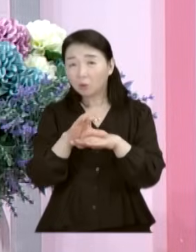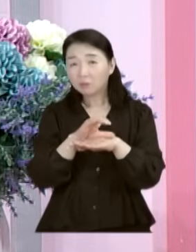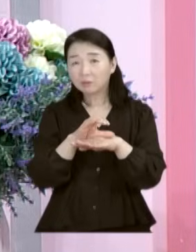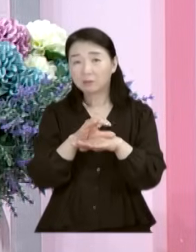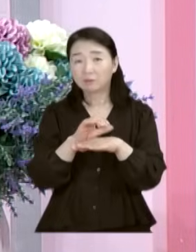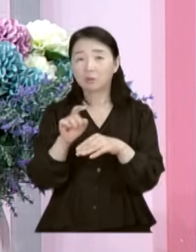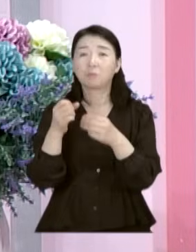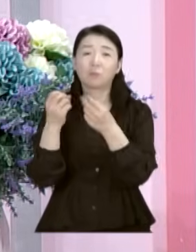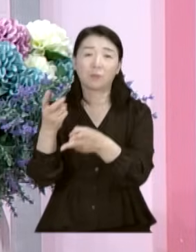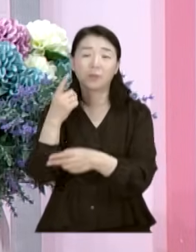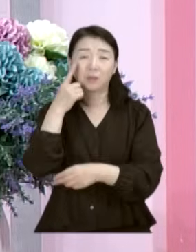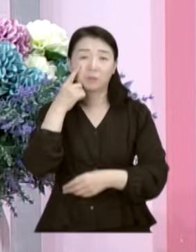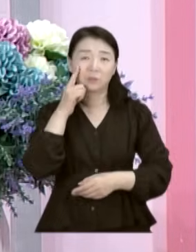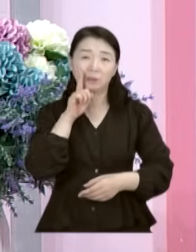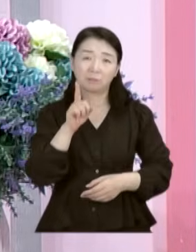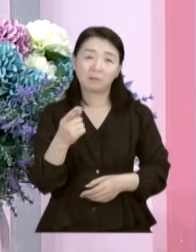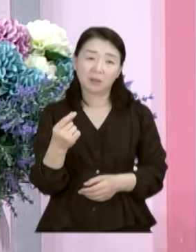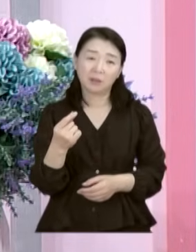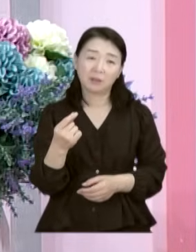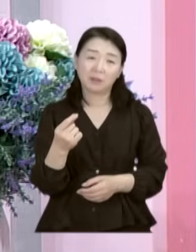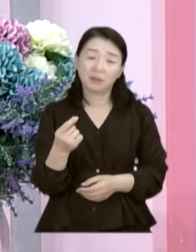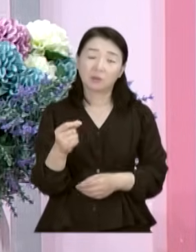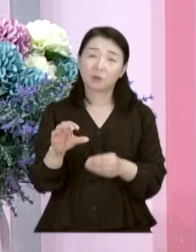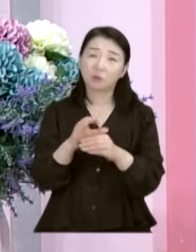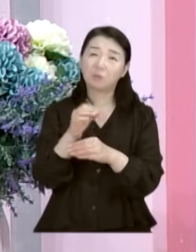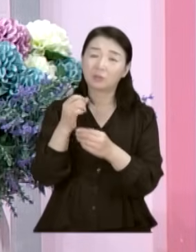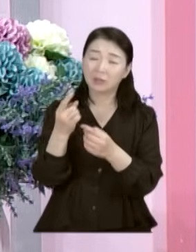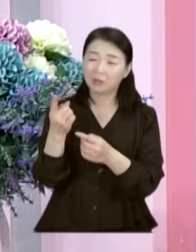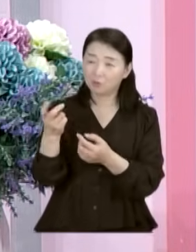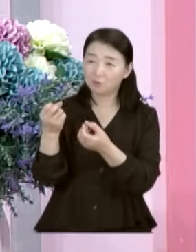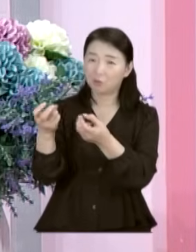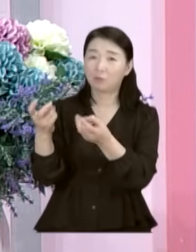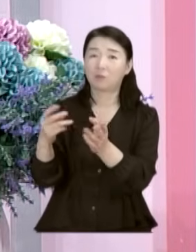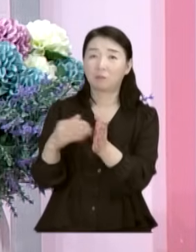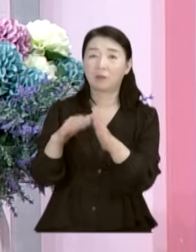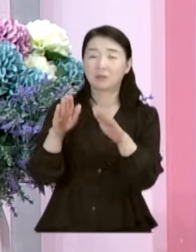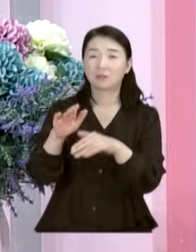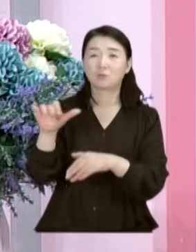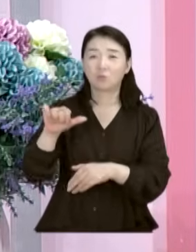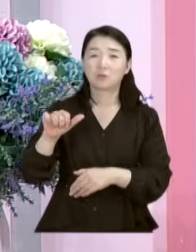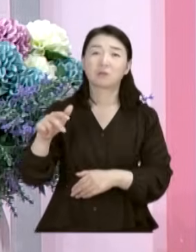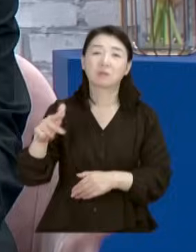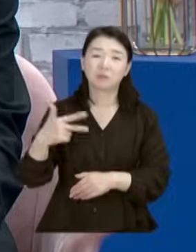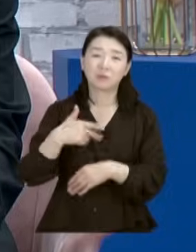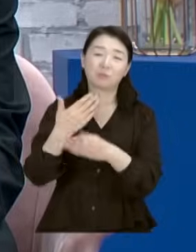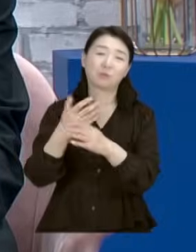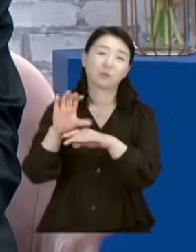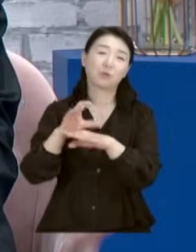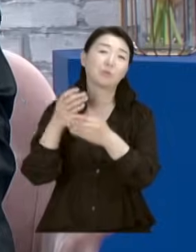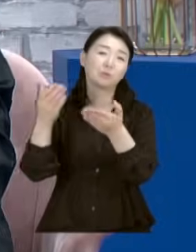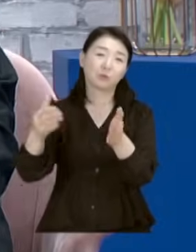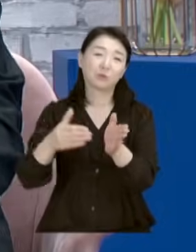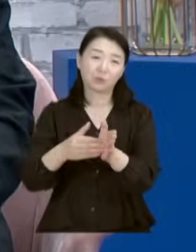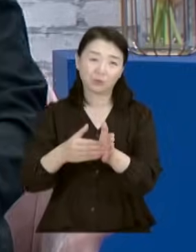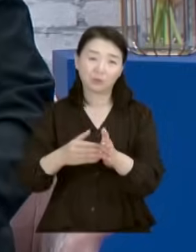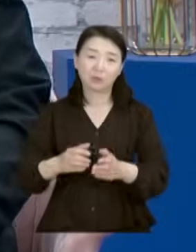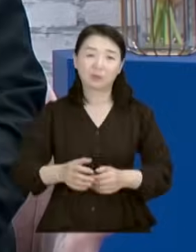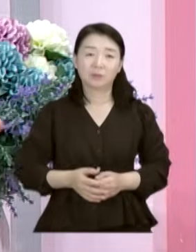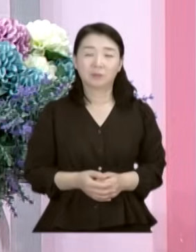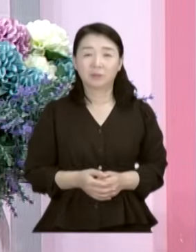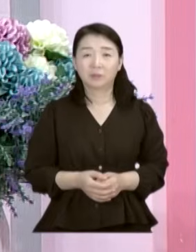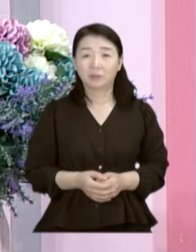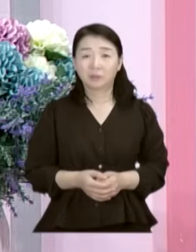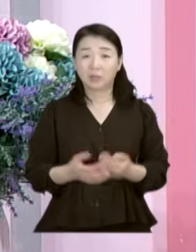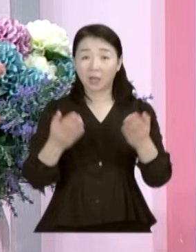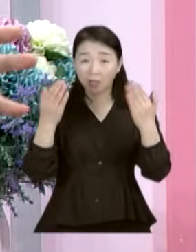우리가 보내주자 해서 하나둘씩 보내주기 시작한게 지금 5700대가 컴퓨터가 있어요 할인고의